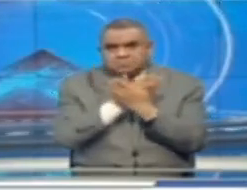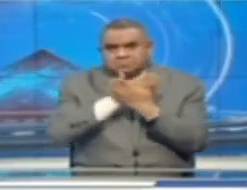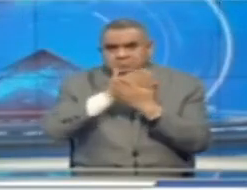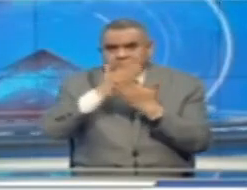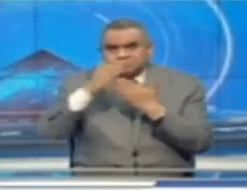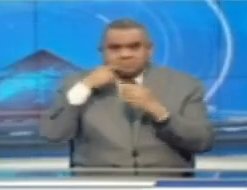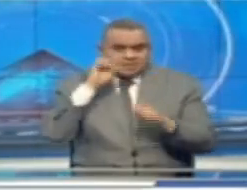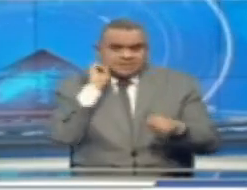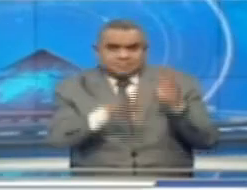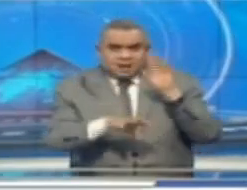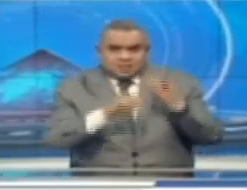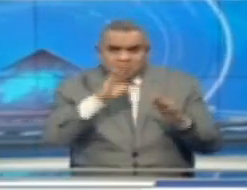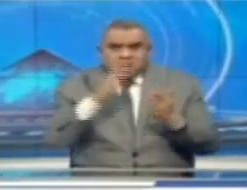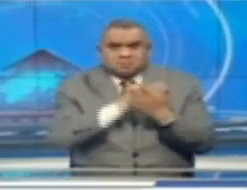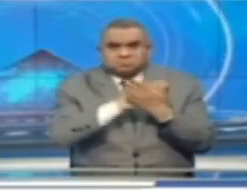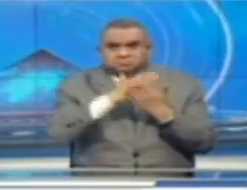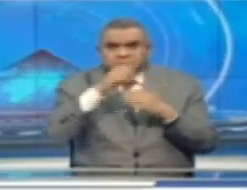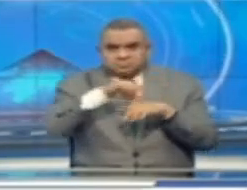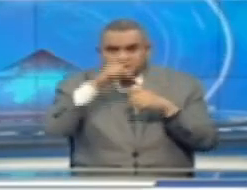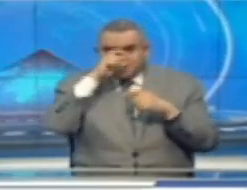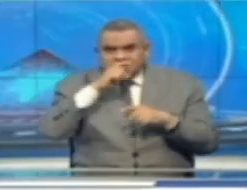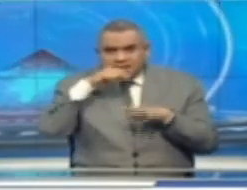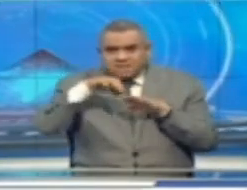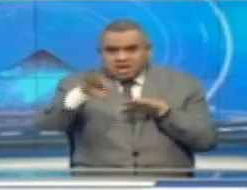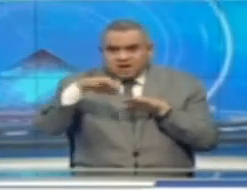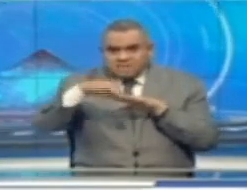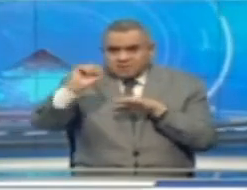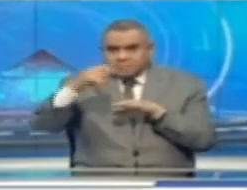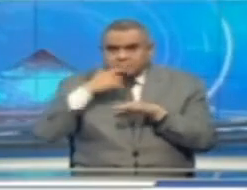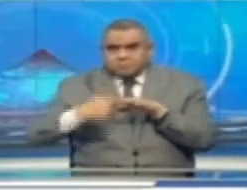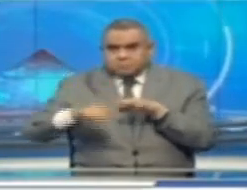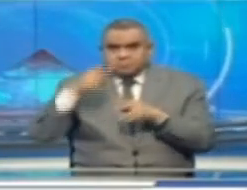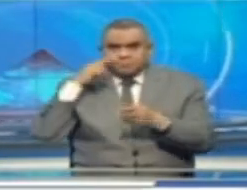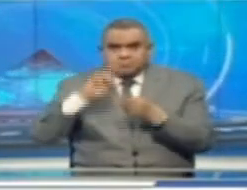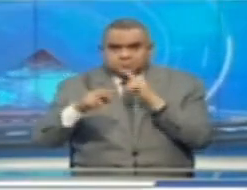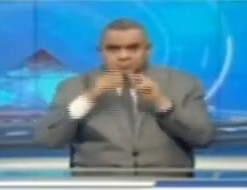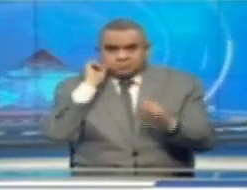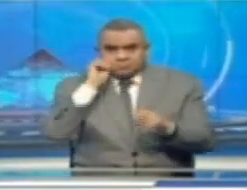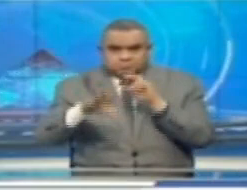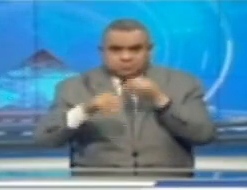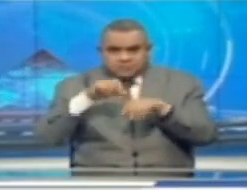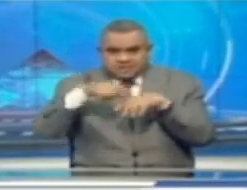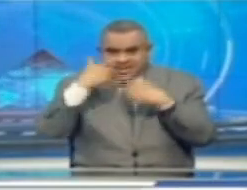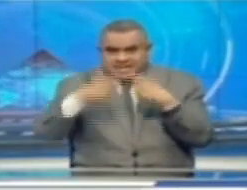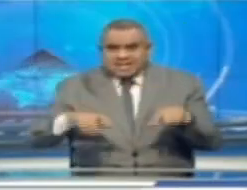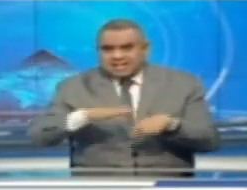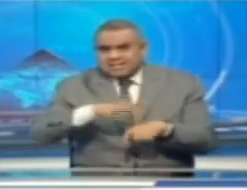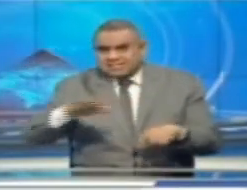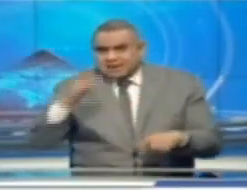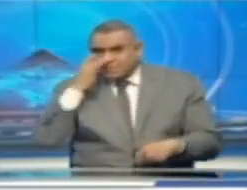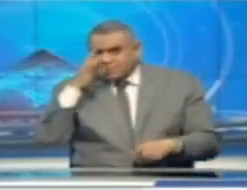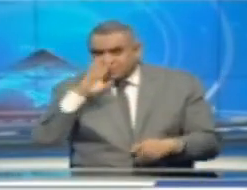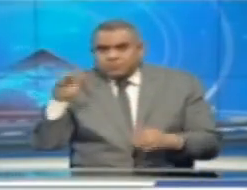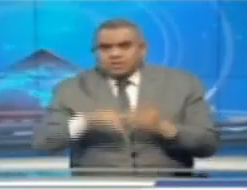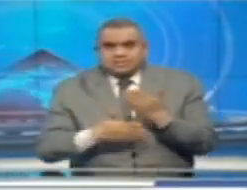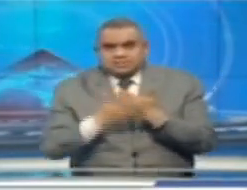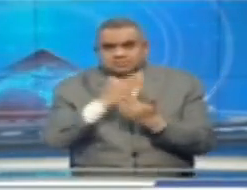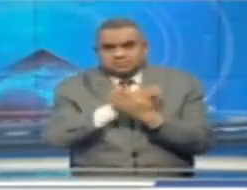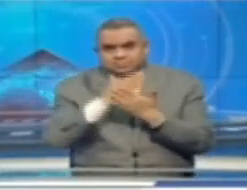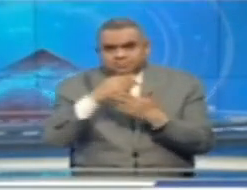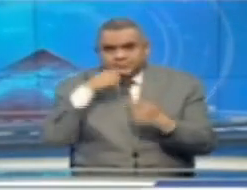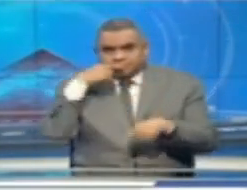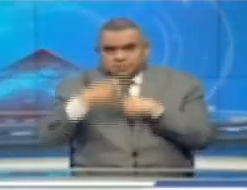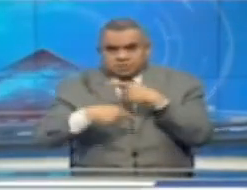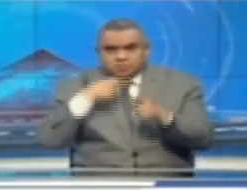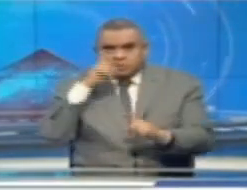مخلفات المنزلية بالقرى والمدن بما يمنع وصول المخلفات والقمامة إلى الترع والمصارف. يأتي ذلك